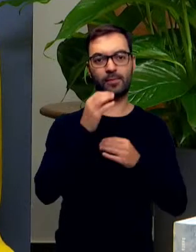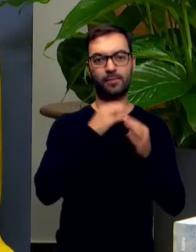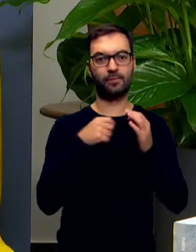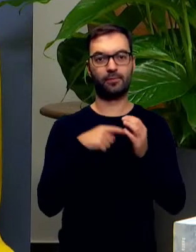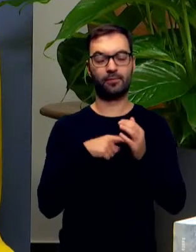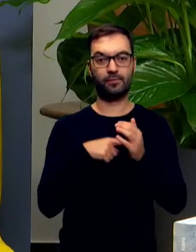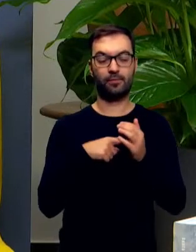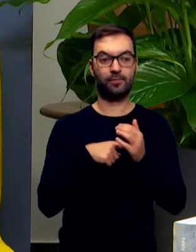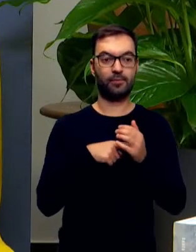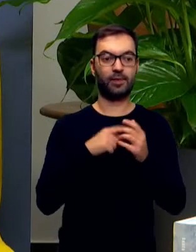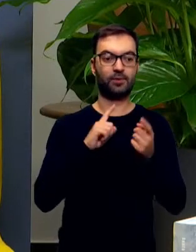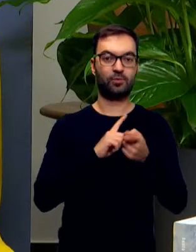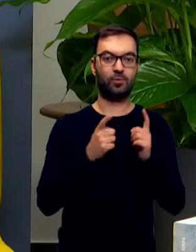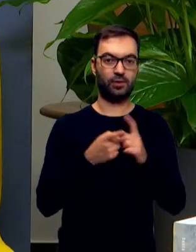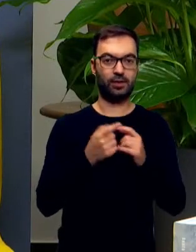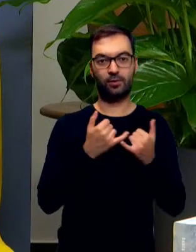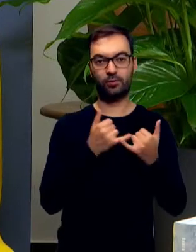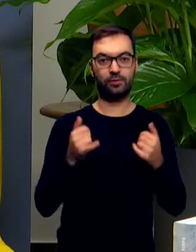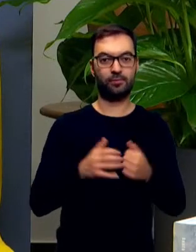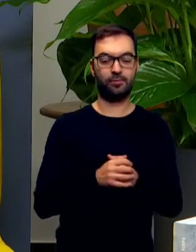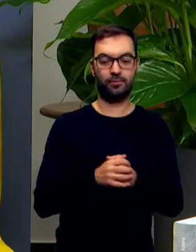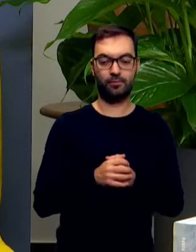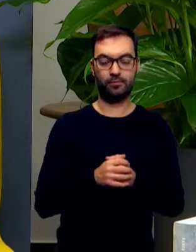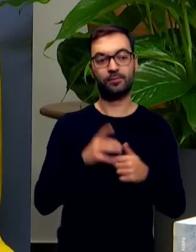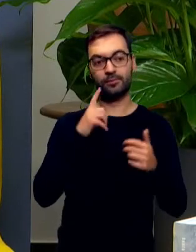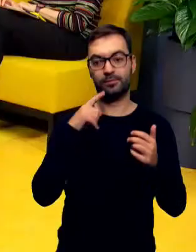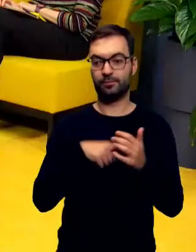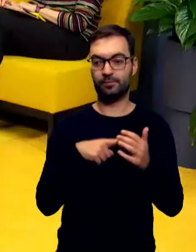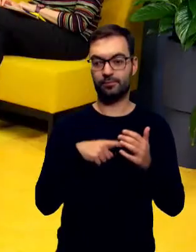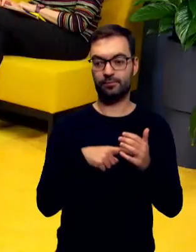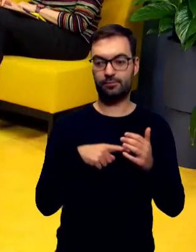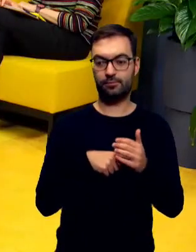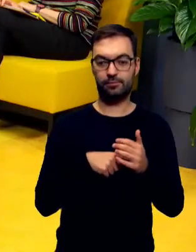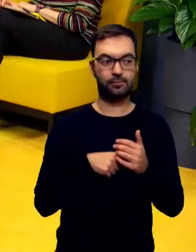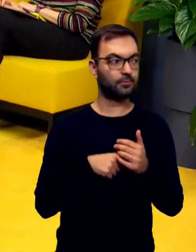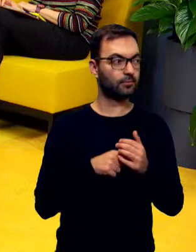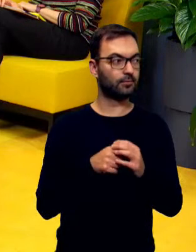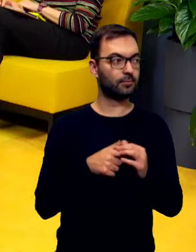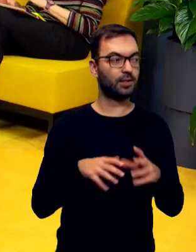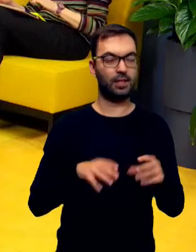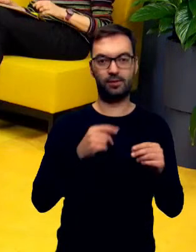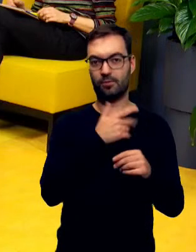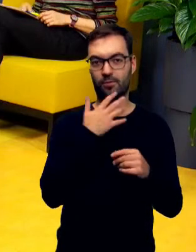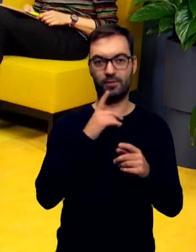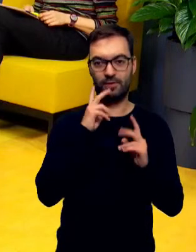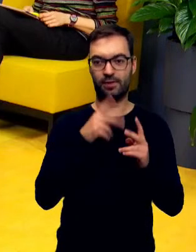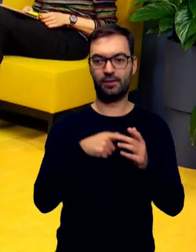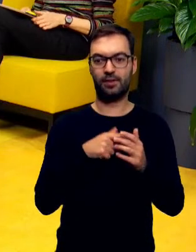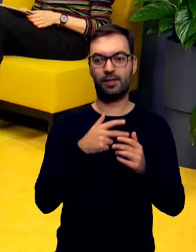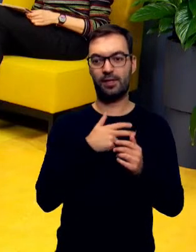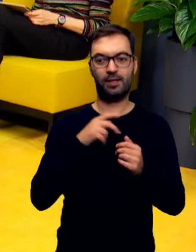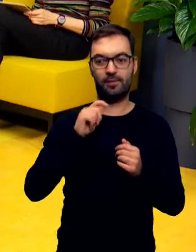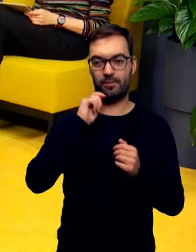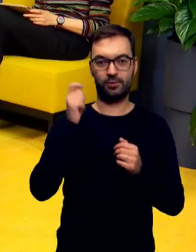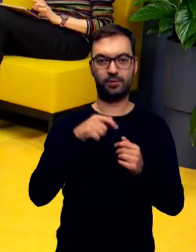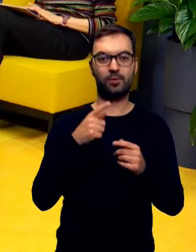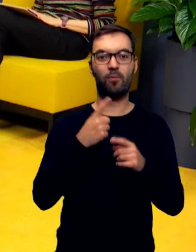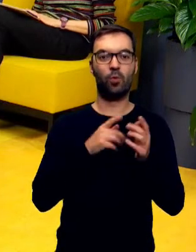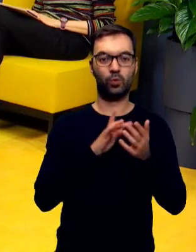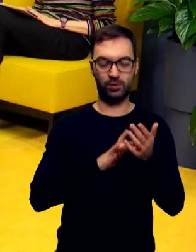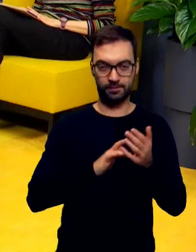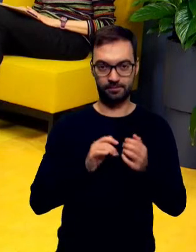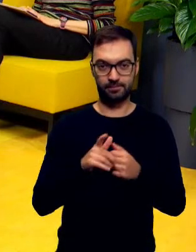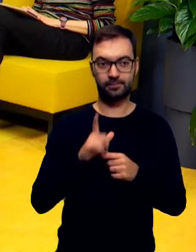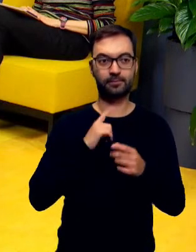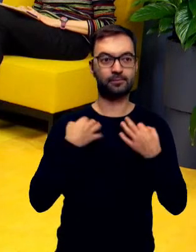o tym, o tych spotkaniach. Tu właśnie w ogóle Bolek na samym początku powiedział faktycznie o naszej podróży do Pułtuska i my w